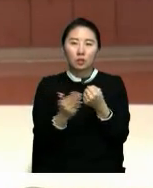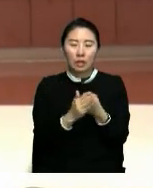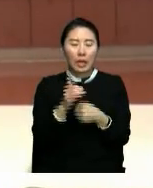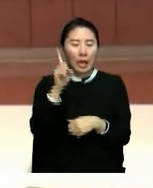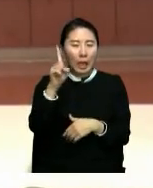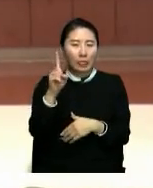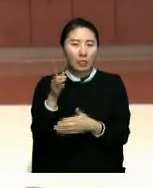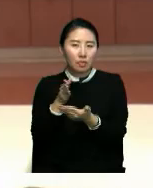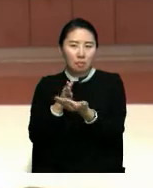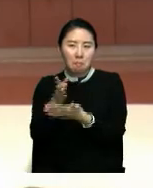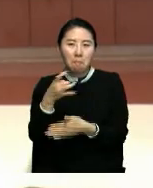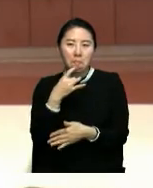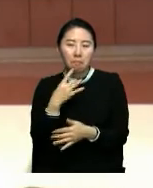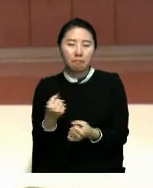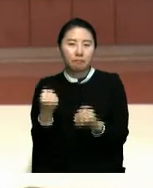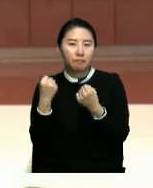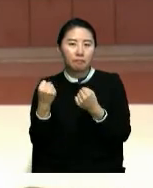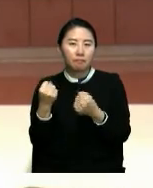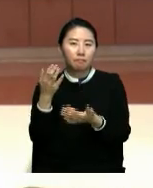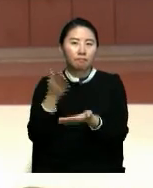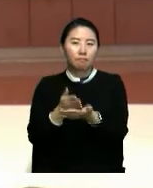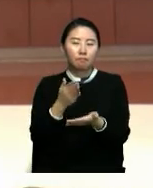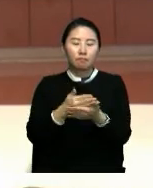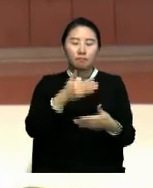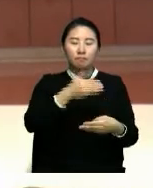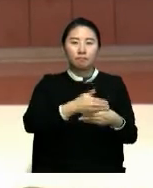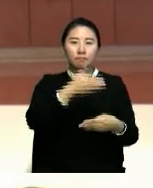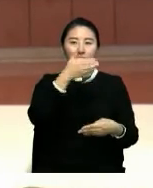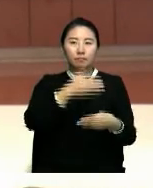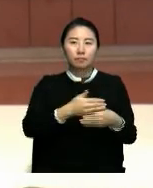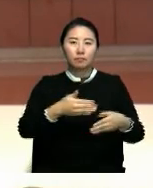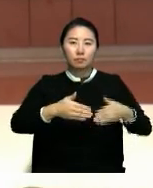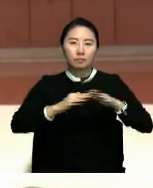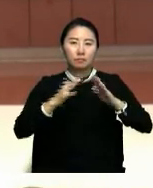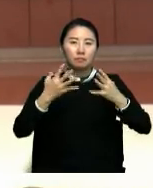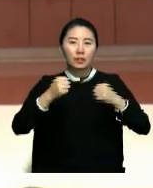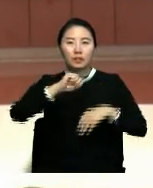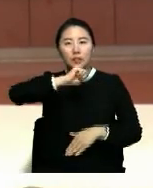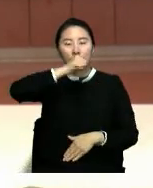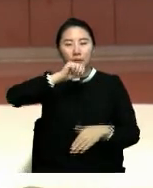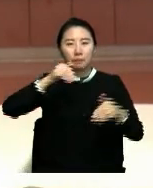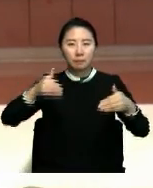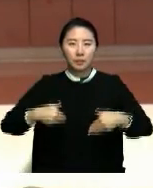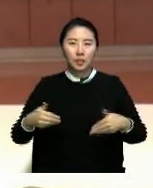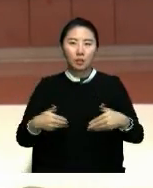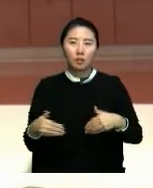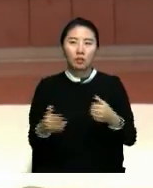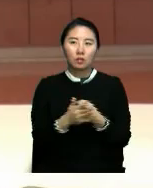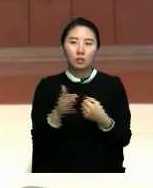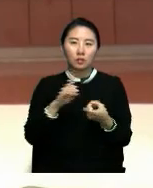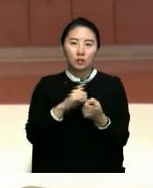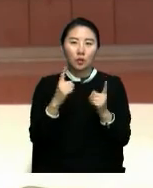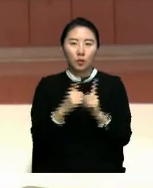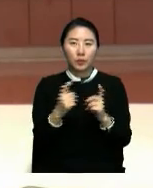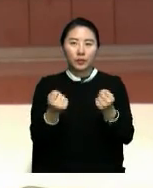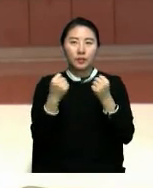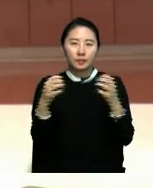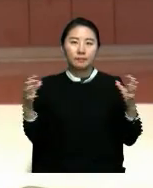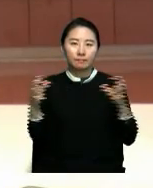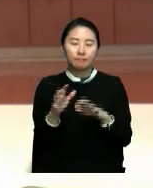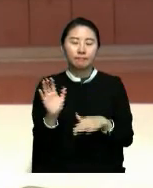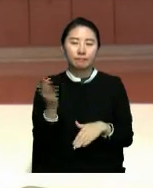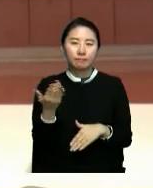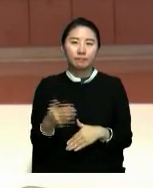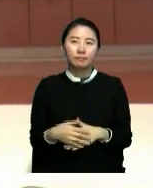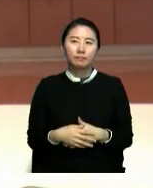기관만 힘을 써서 되는 것도 아니고요. 그리고 또 방음벽 설치 같은 경우에는 많은 예산이 투입되기 때문에 서로 기관들이 힘을 합쳐야